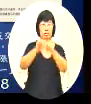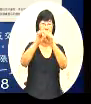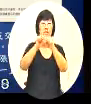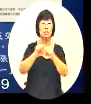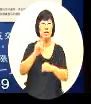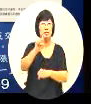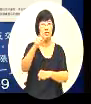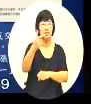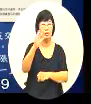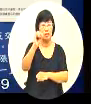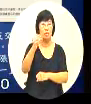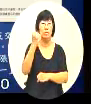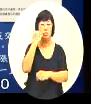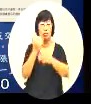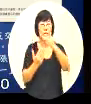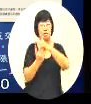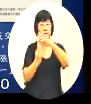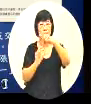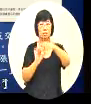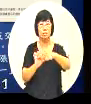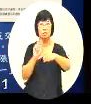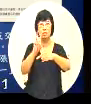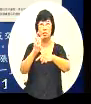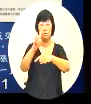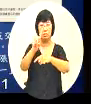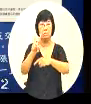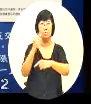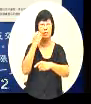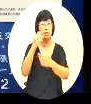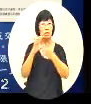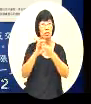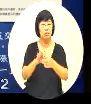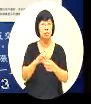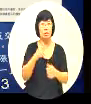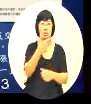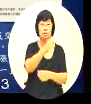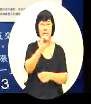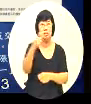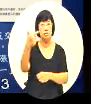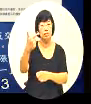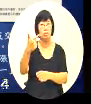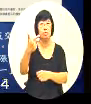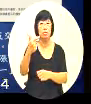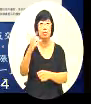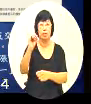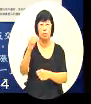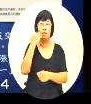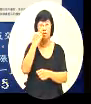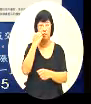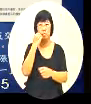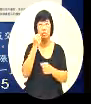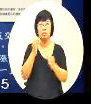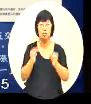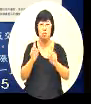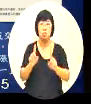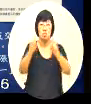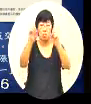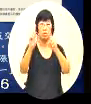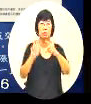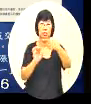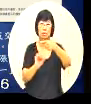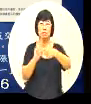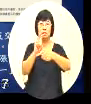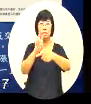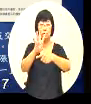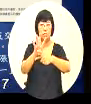后涨幅达 31%，那么总价也从606万五年后涨到754万，涨幅也有 24%。